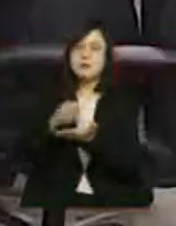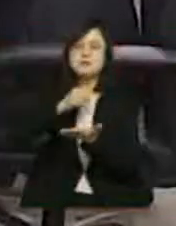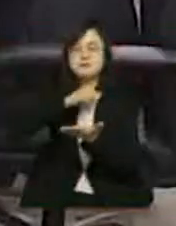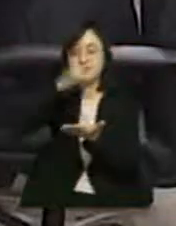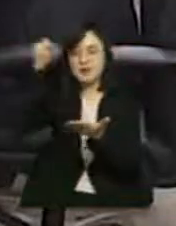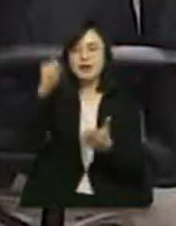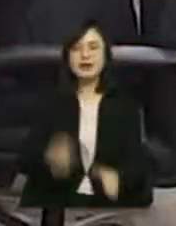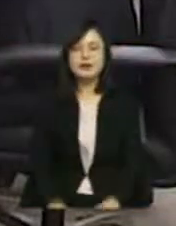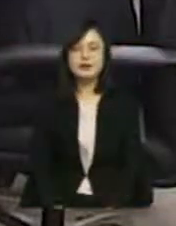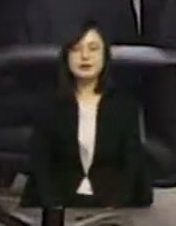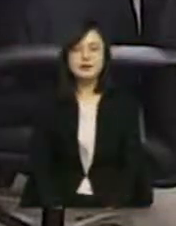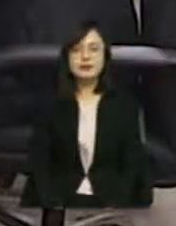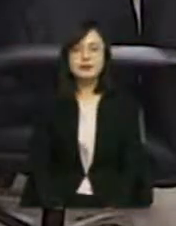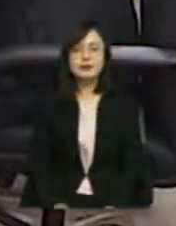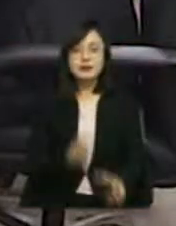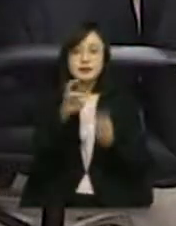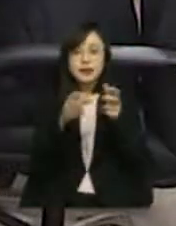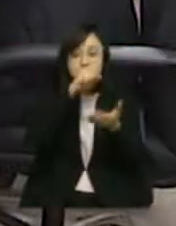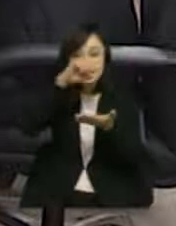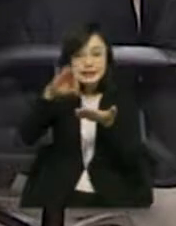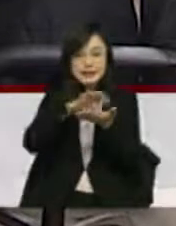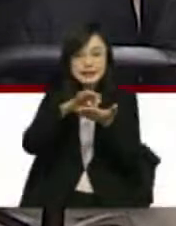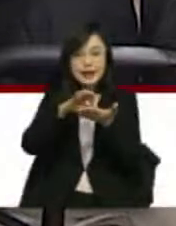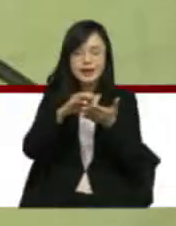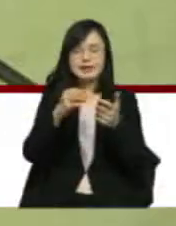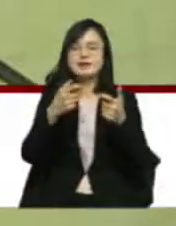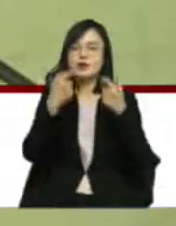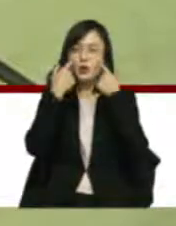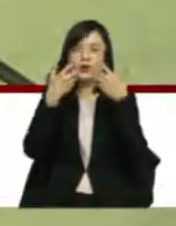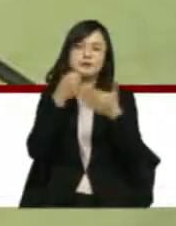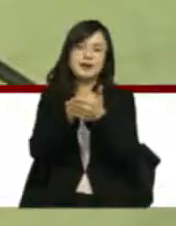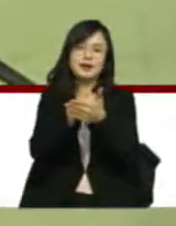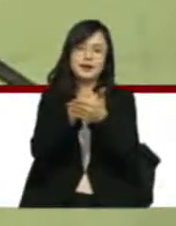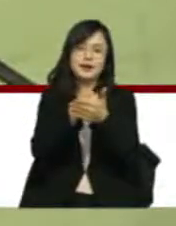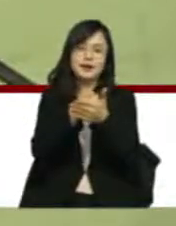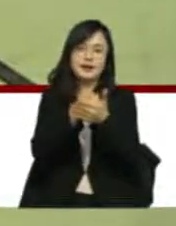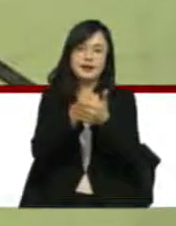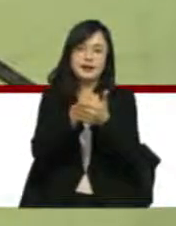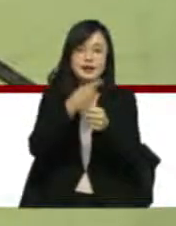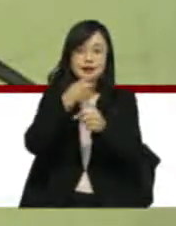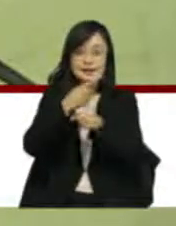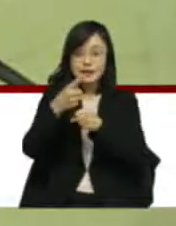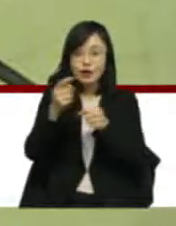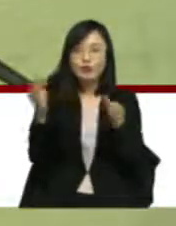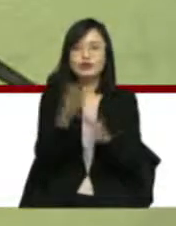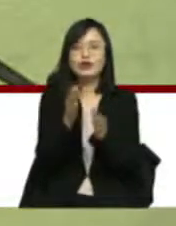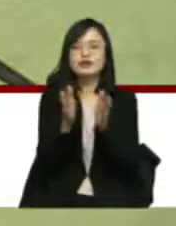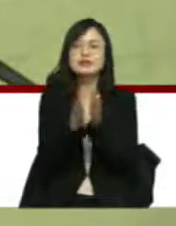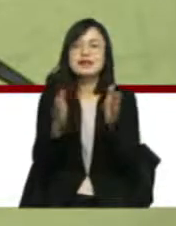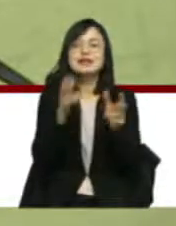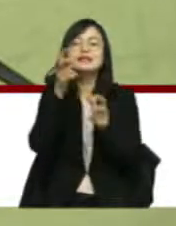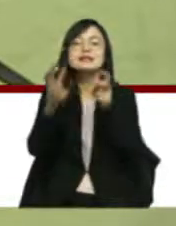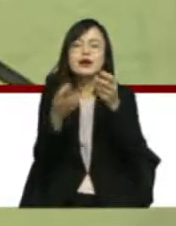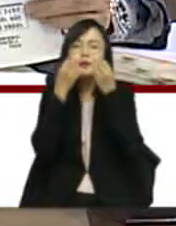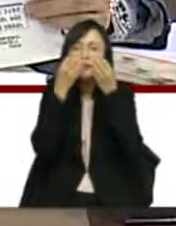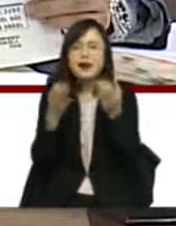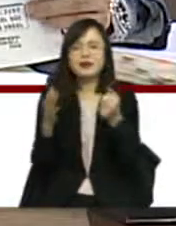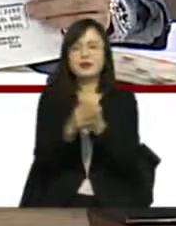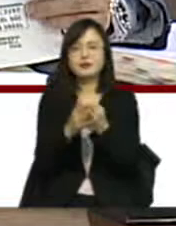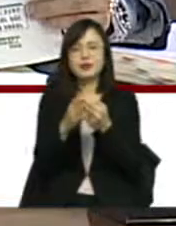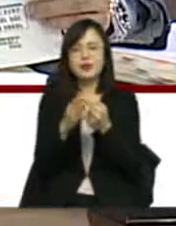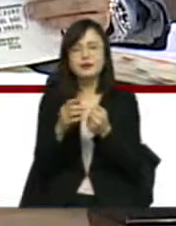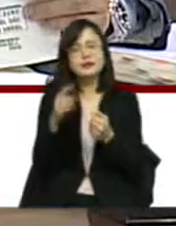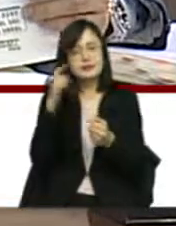가결하였습니다. 사업 예산도 확보됐습니다. 매년 4억 원 가까이 들어가는 신생 사업이라 신중한 검토가 필요하다는 의견이